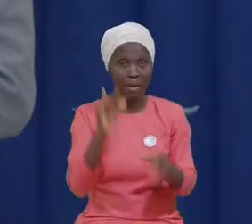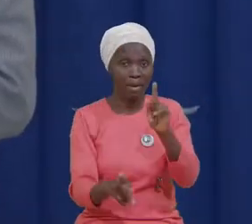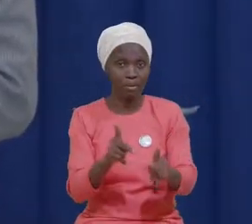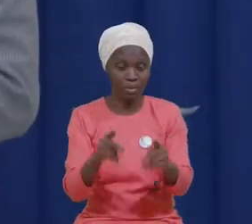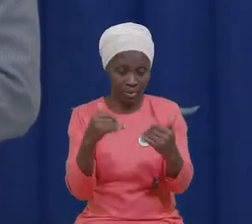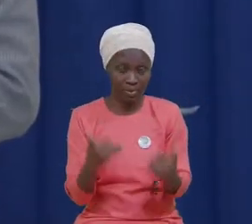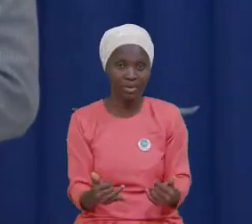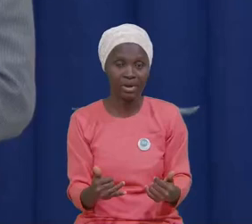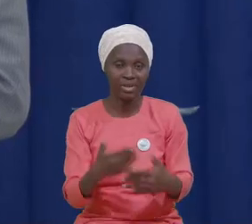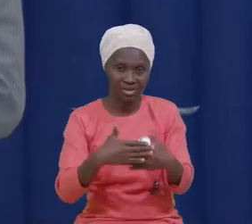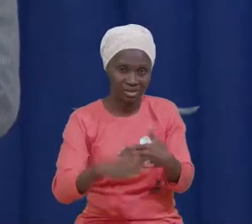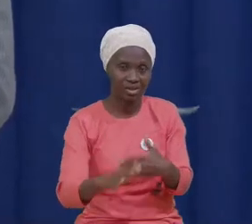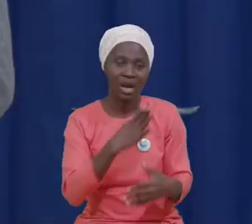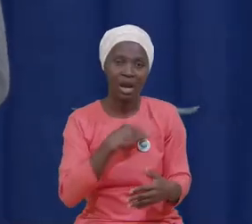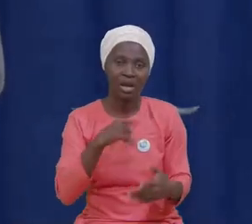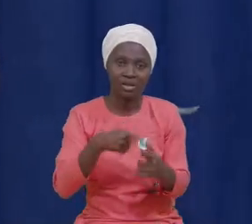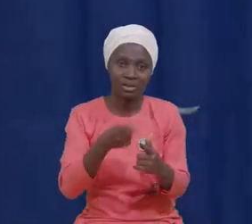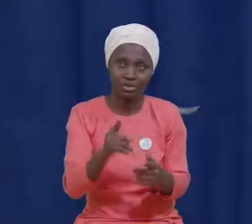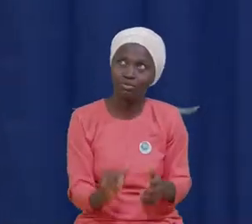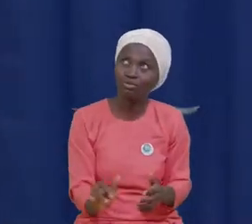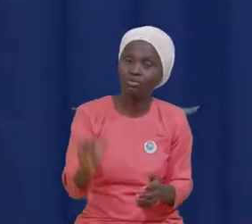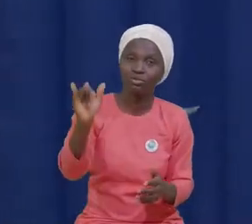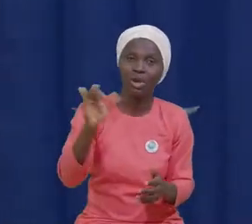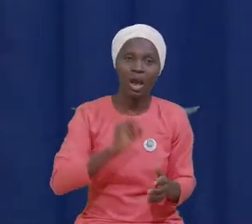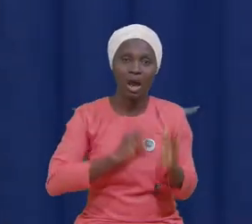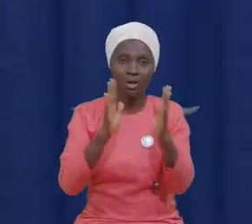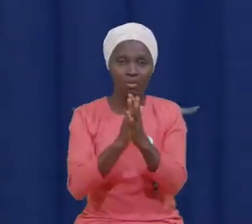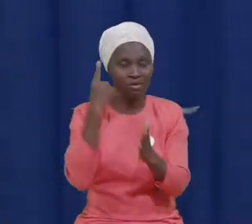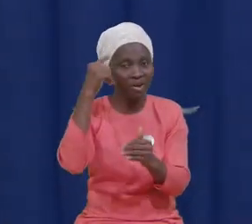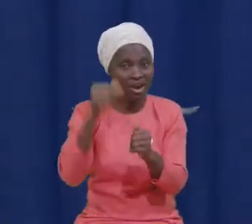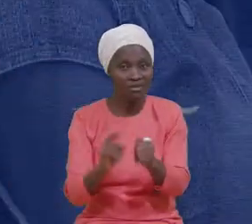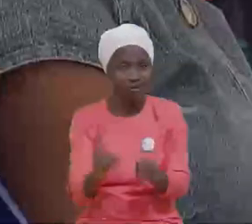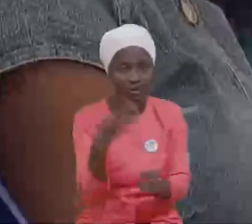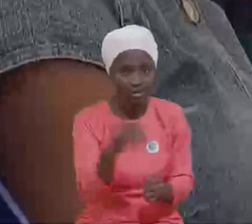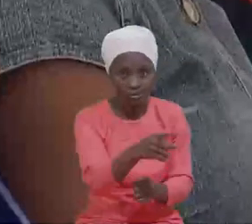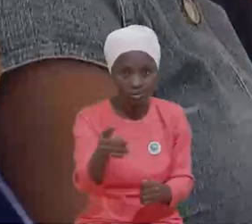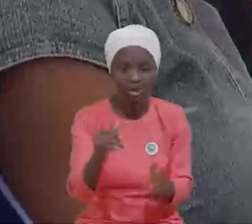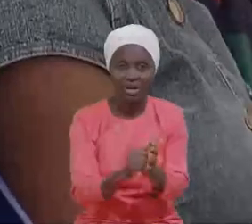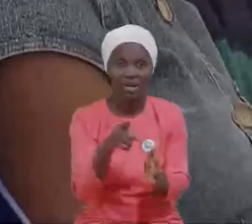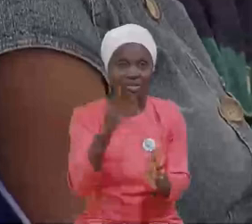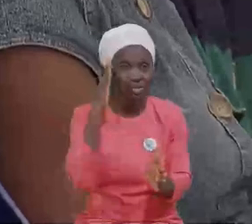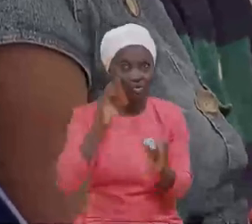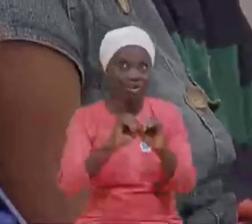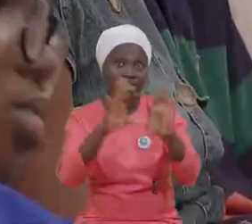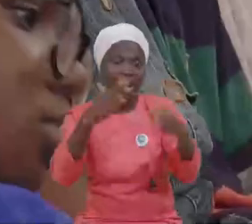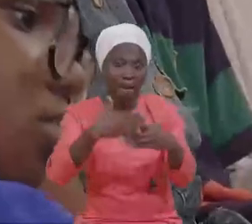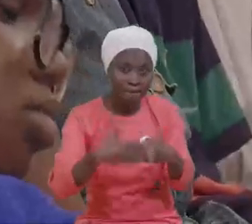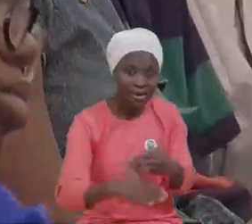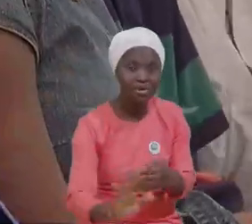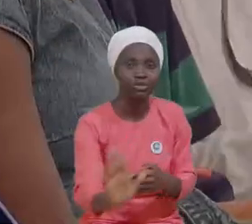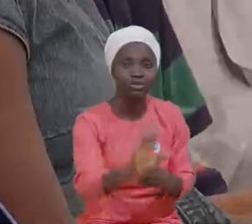Tu te lèves et tu brilles. Et je prie pour chacun de nous. Vous allez briller au-delà de votre localité.